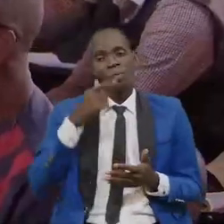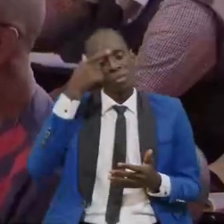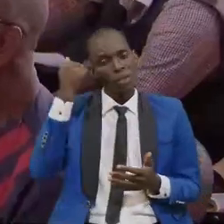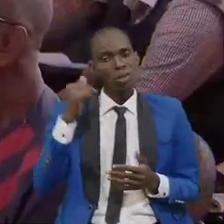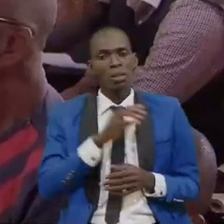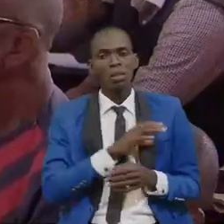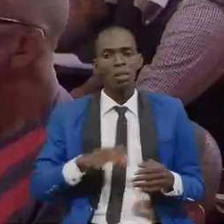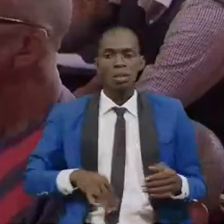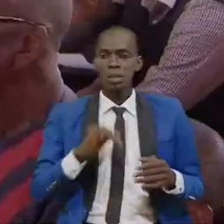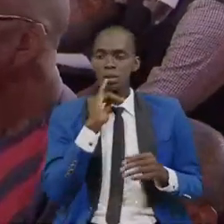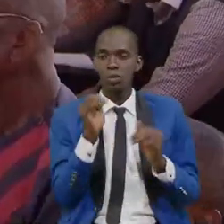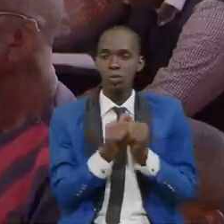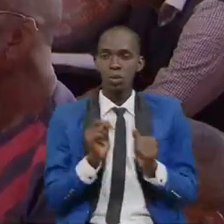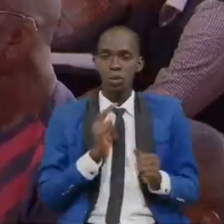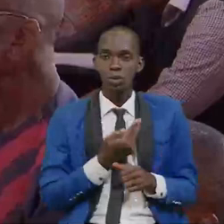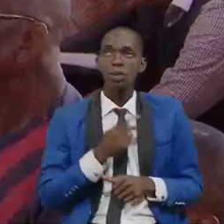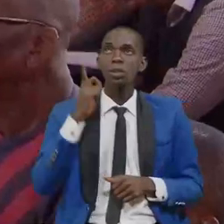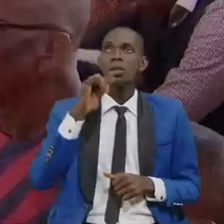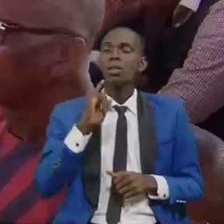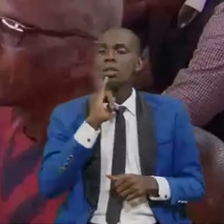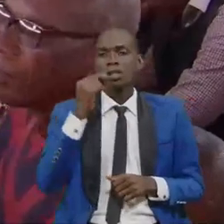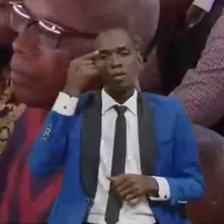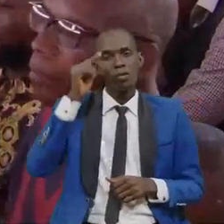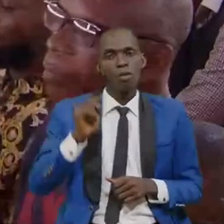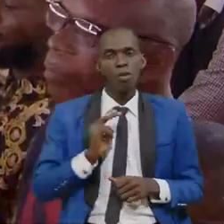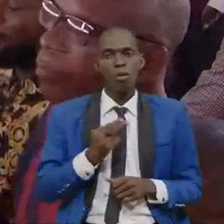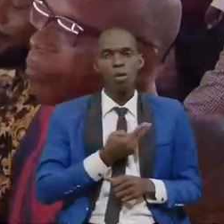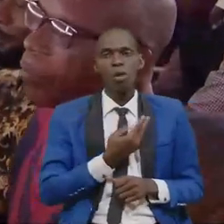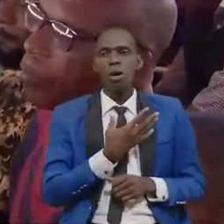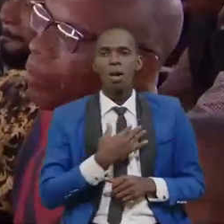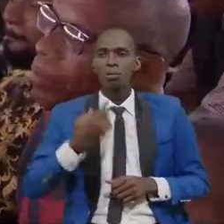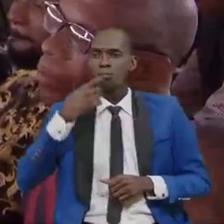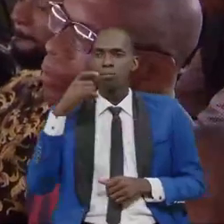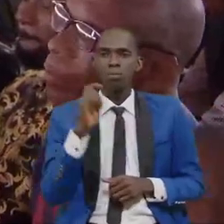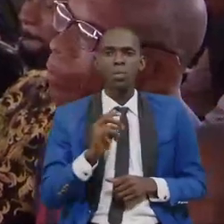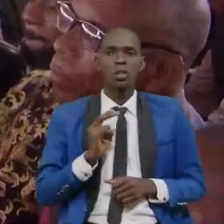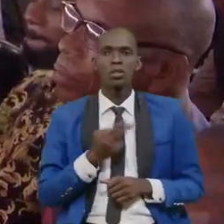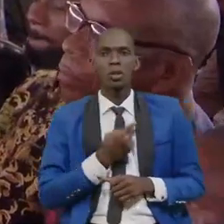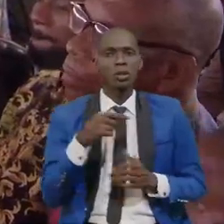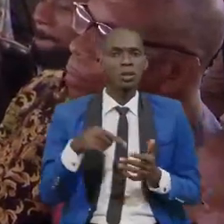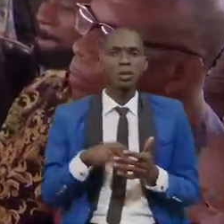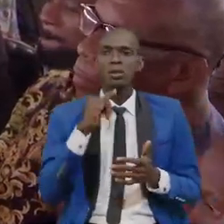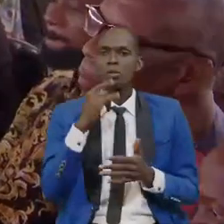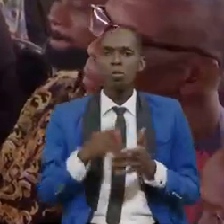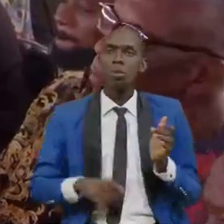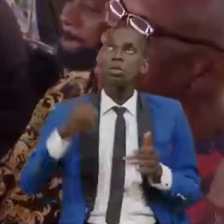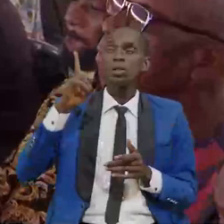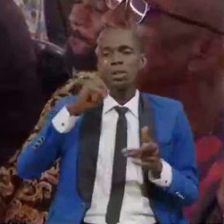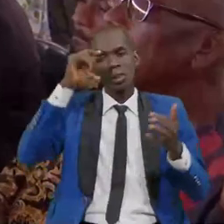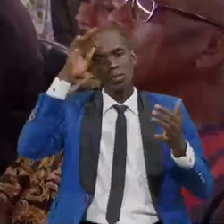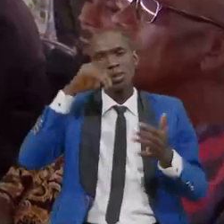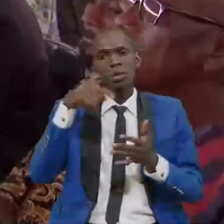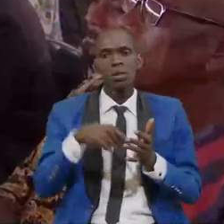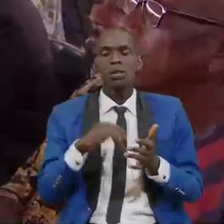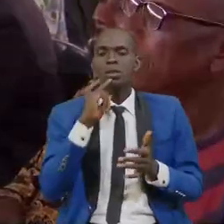avec nous et il est pour nous et il nous a ordonné. Et c'est ce qu'il espère de nous. Et voici ce qu'il